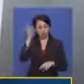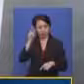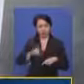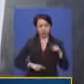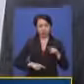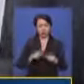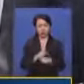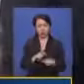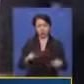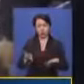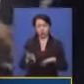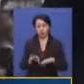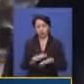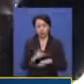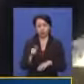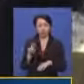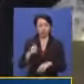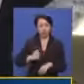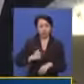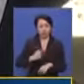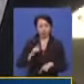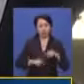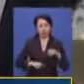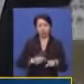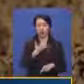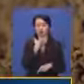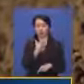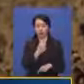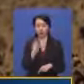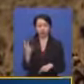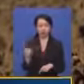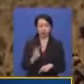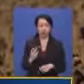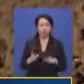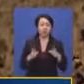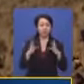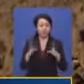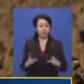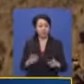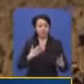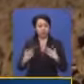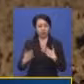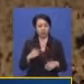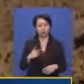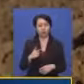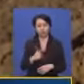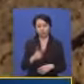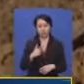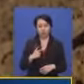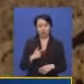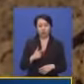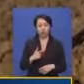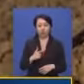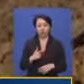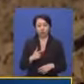родном человеке супруга бойца. Родные говорят, что они были красивой парой, с трепетом относились друг к другу. Ни ее, ни их детей уже нет в